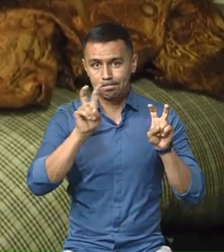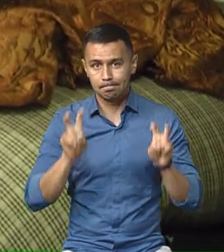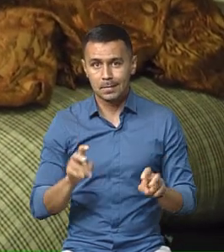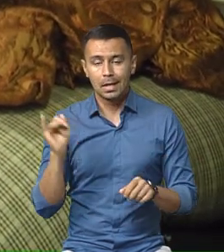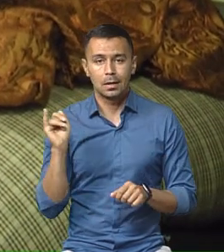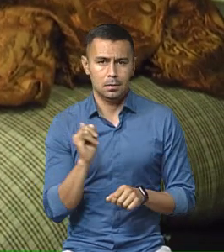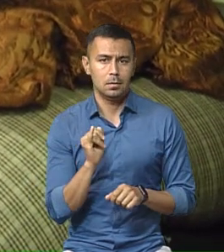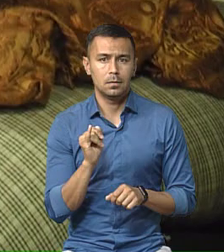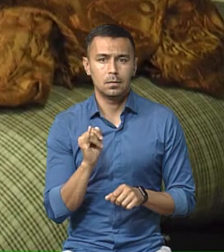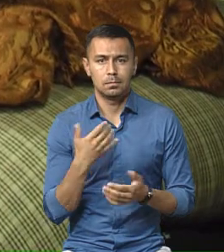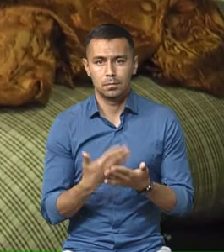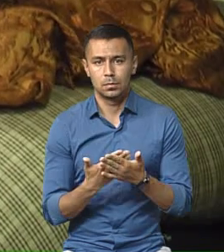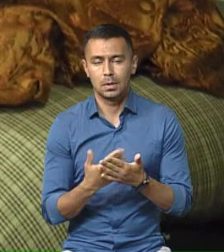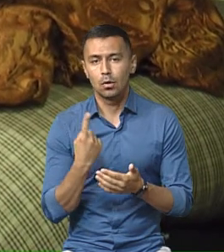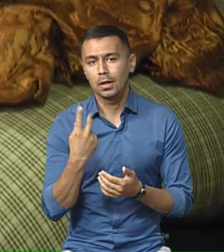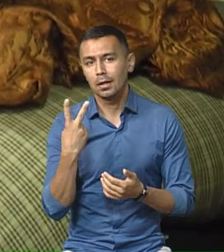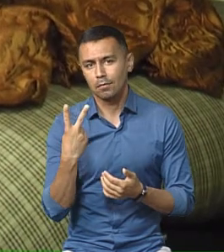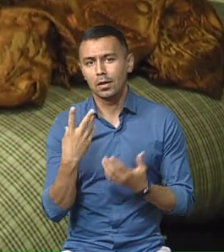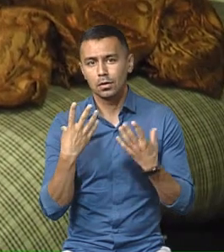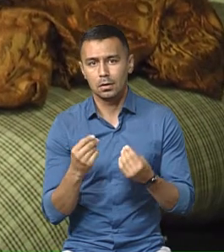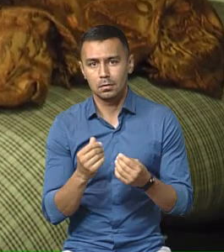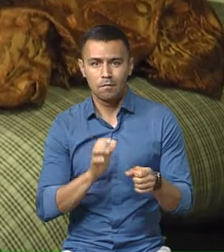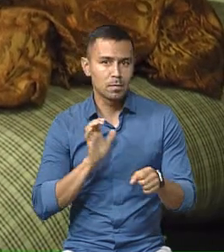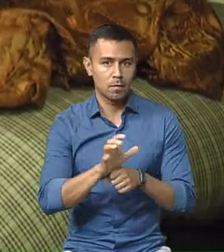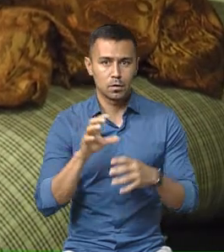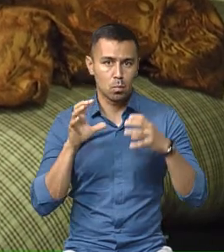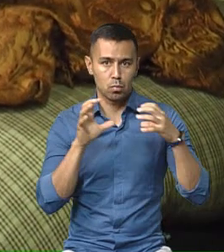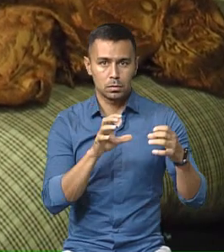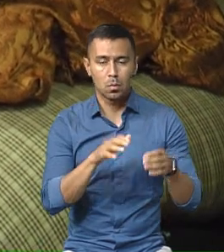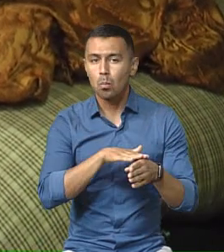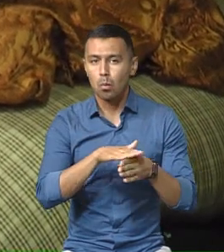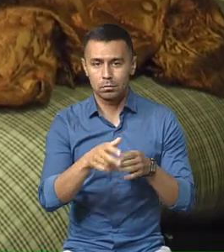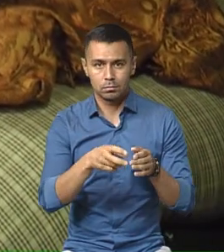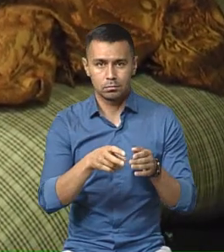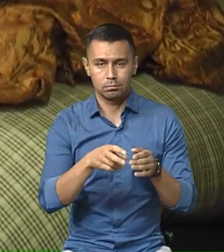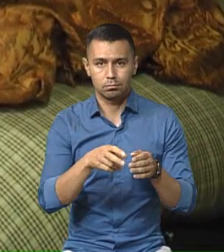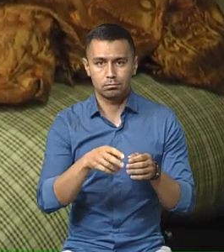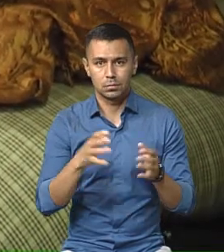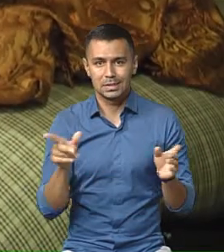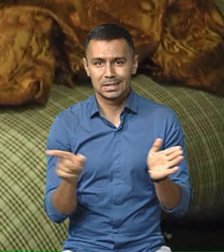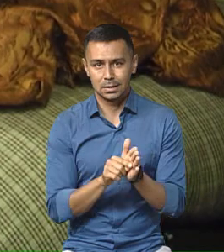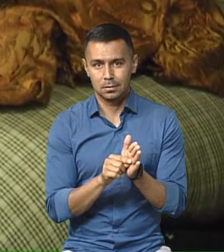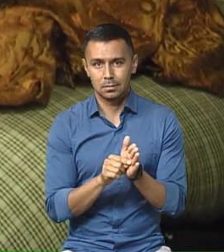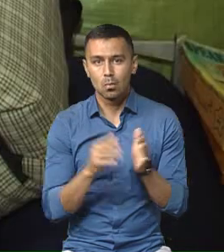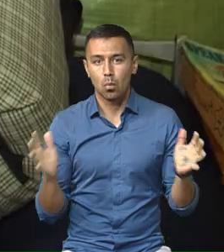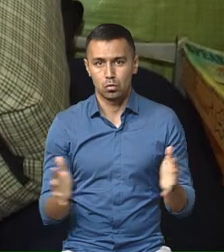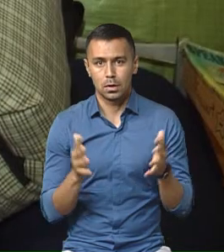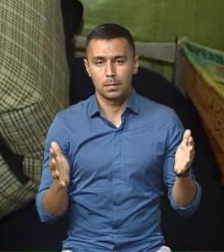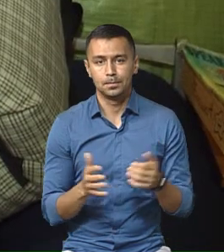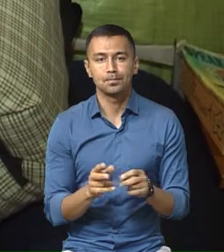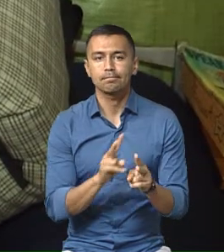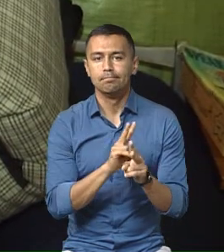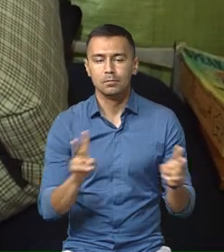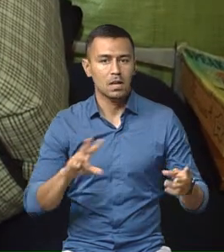і буквально день-два відправлявся бус. Великий бус з подушками. Ніхто,